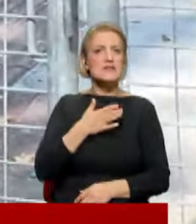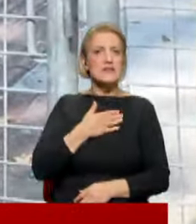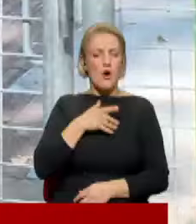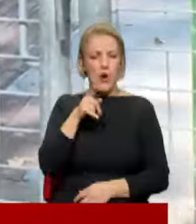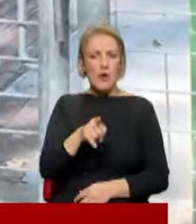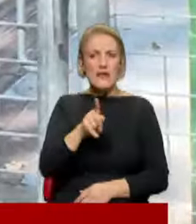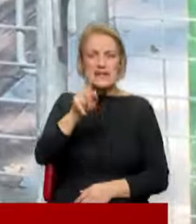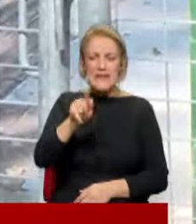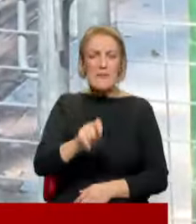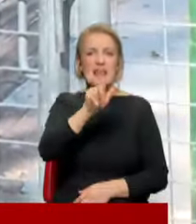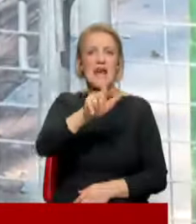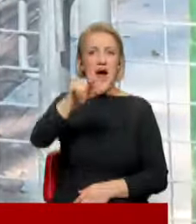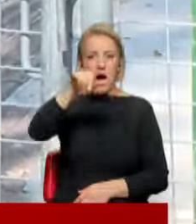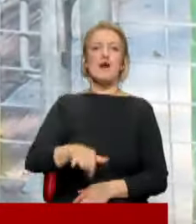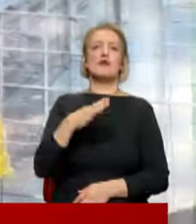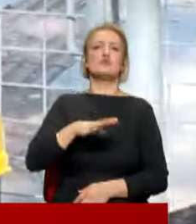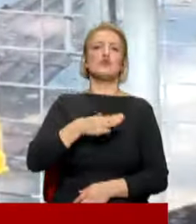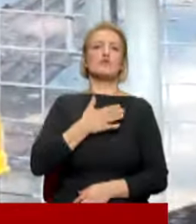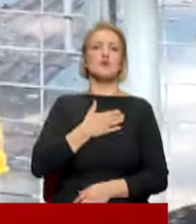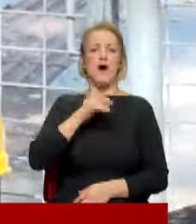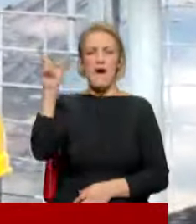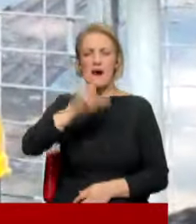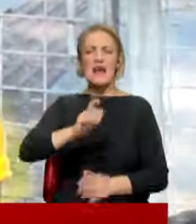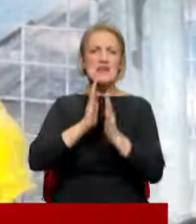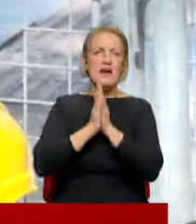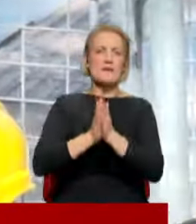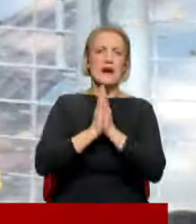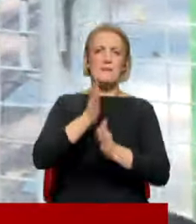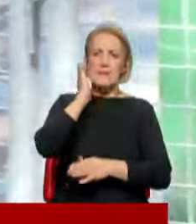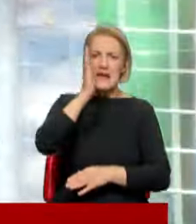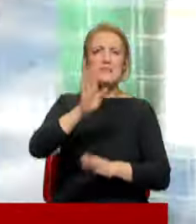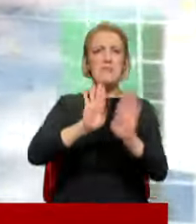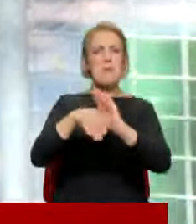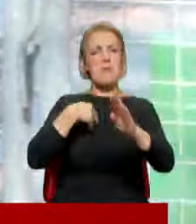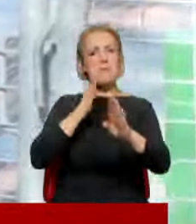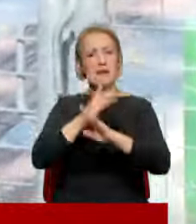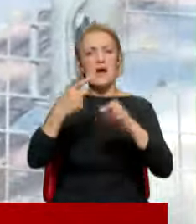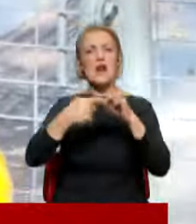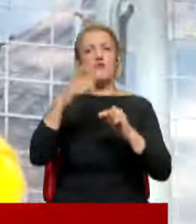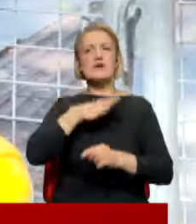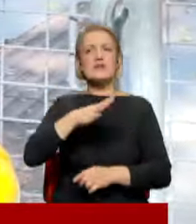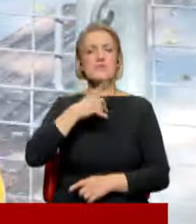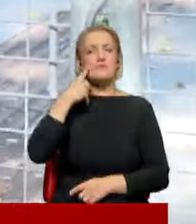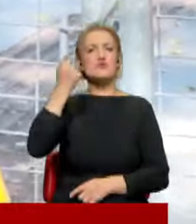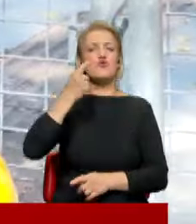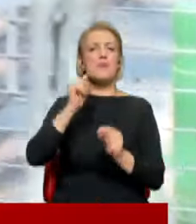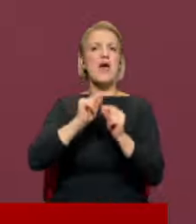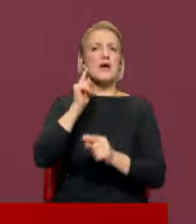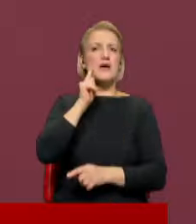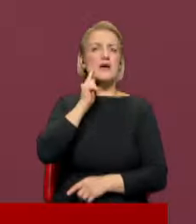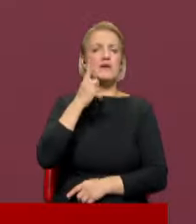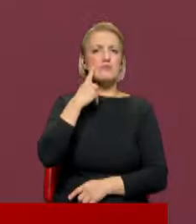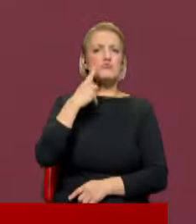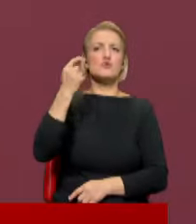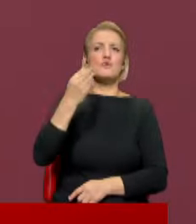onları da yapmanız gereken hakları istiyoruz aylarca yalvardım gittik kapısına randevu istedik müdür beyin randevu vermedi